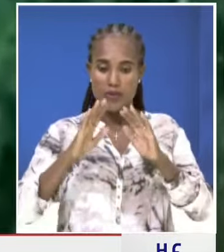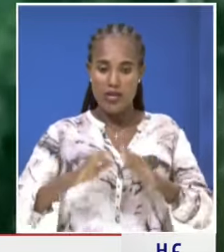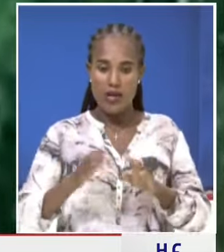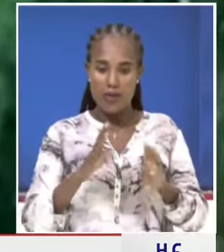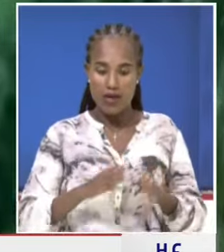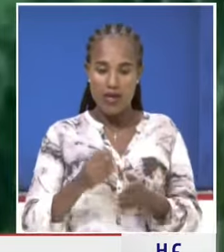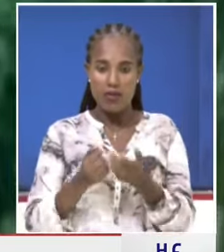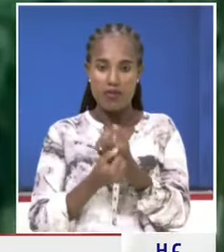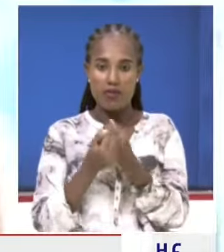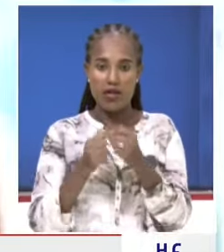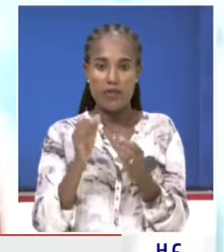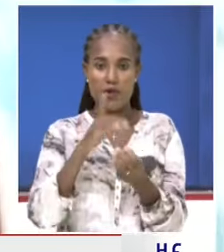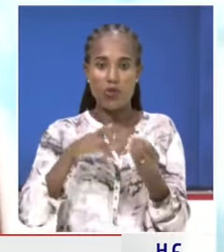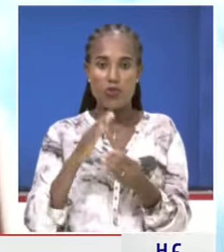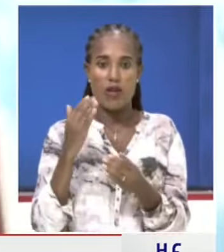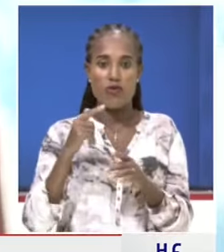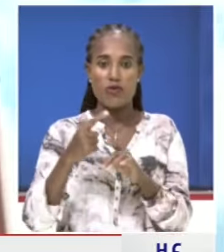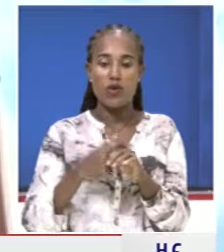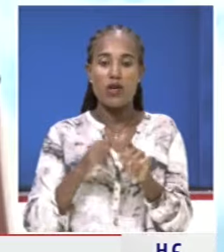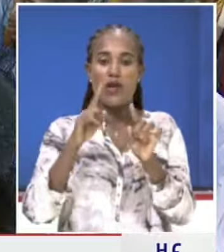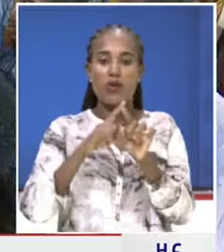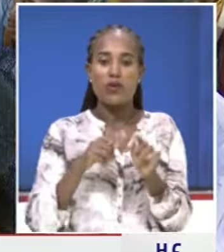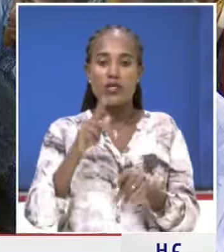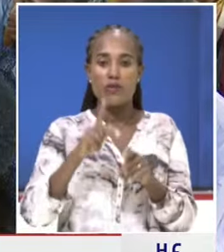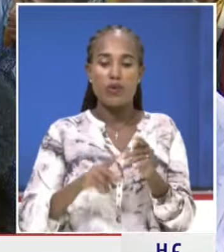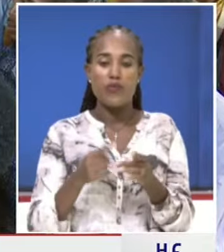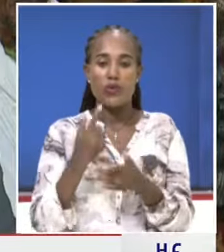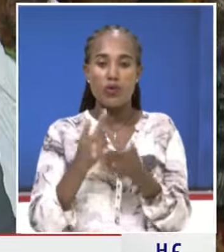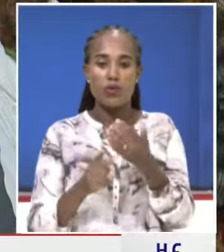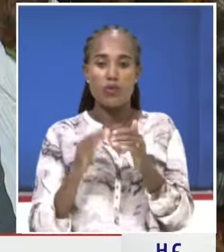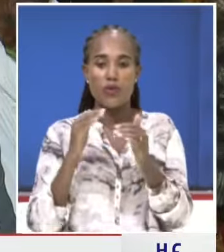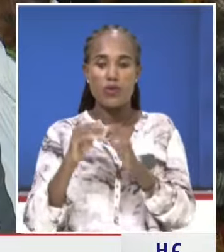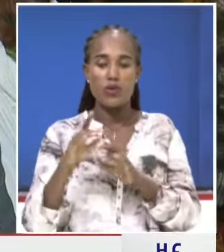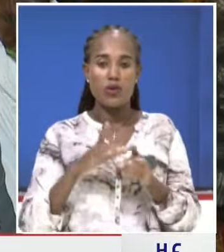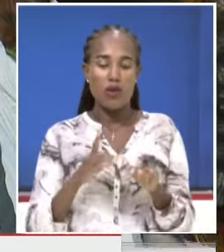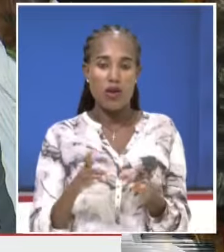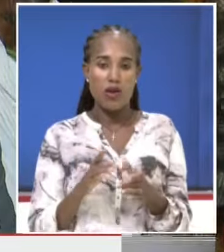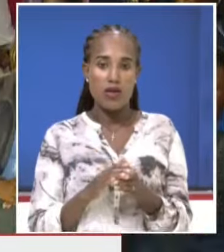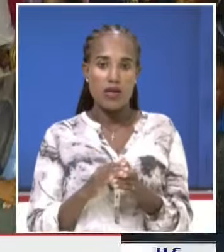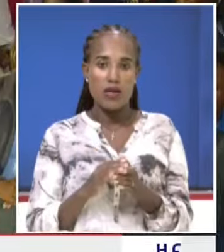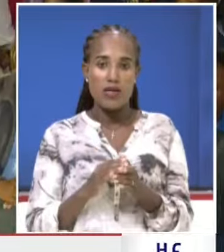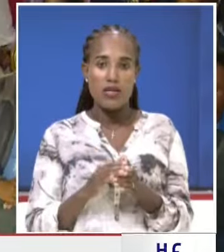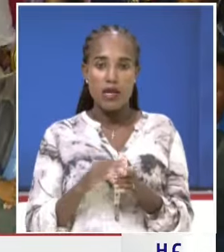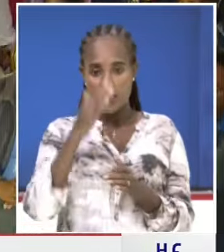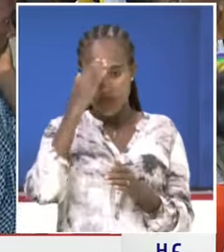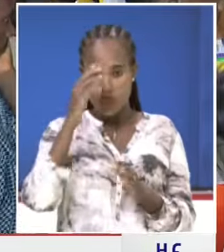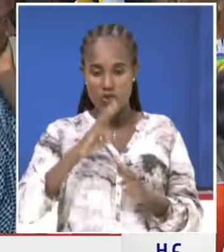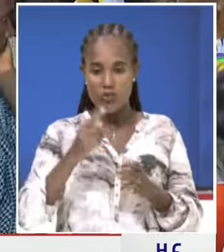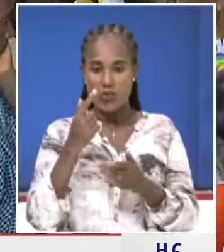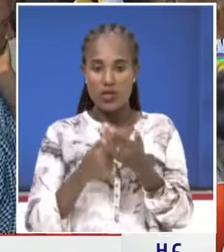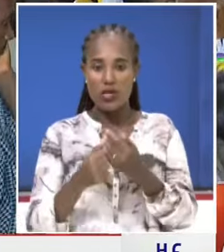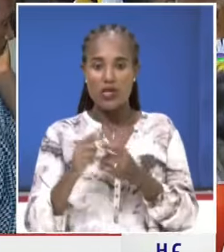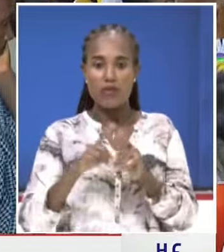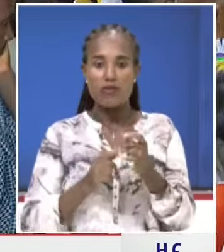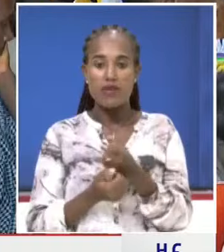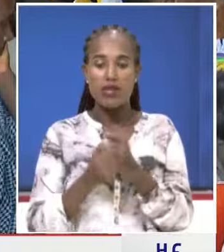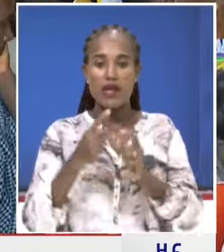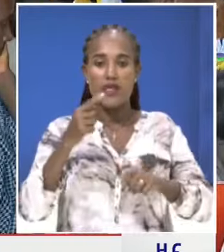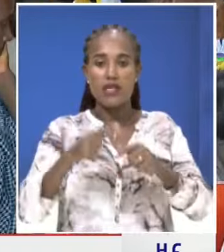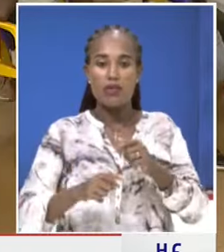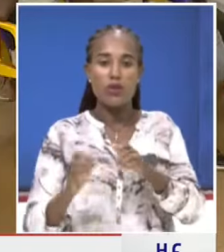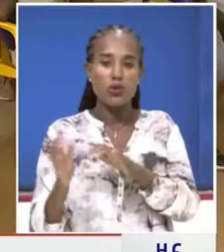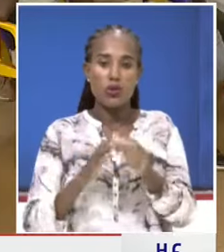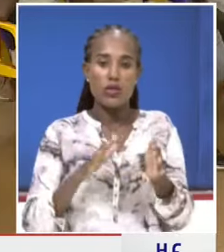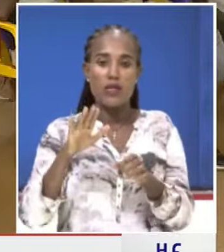መንገድ ለመፍታት በክልሉ ባለፉት ወራት የተለያዩ ህዝባዊ የውይይት መድረኮች ተካሂደዋል። ስለምን ችግሩን በውይይትና በድርድር መፍታት አይቻልም?